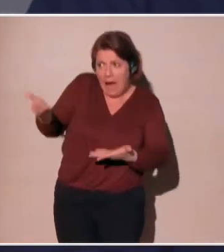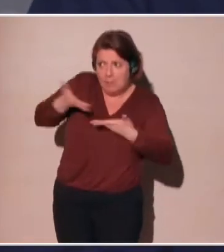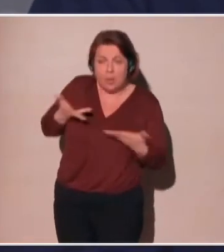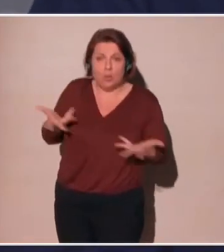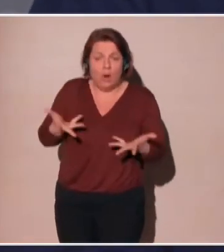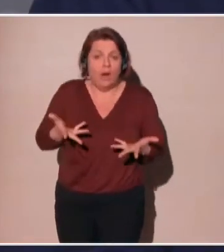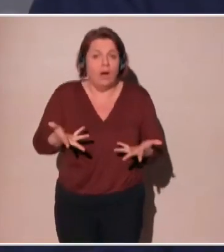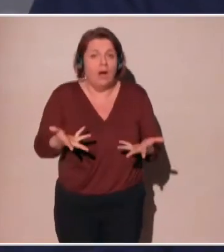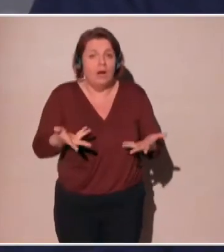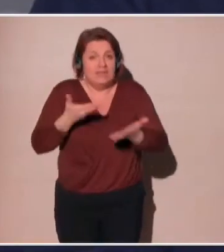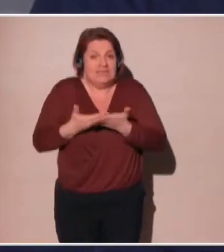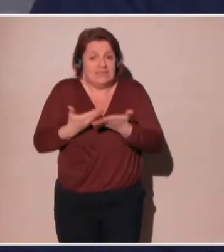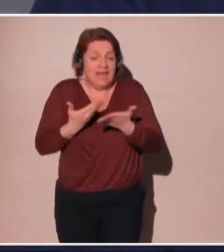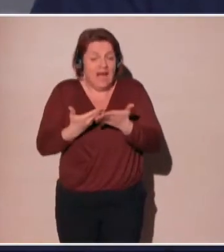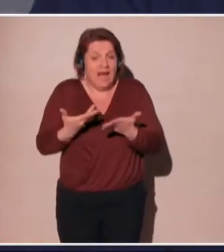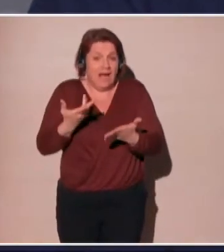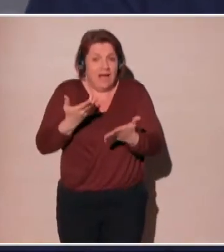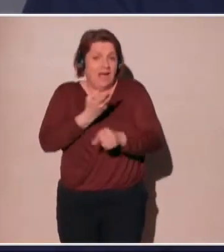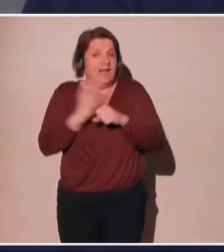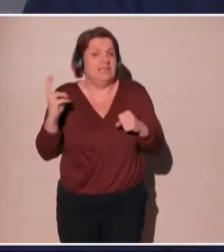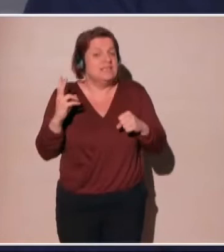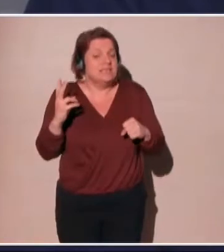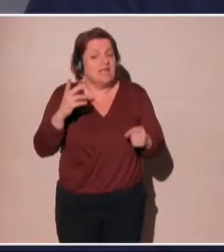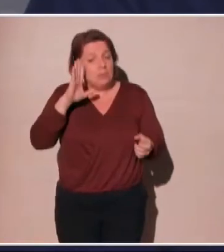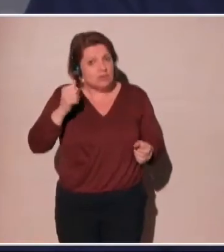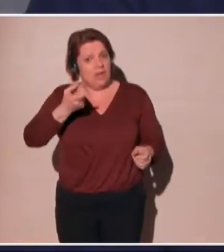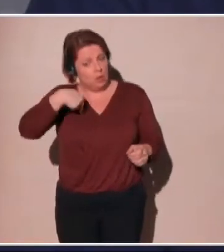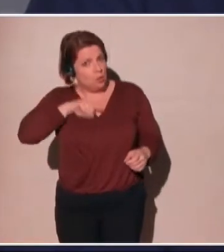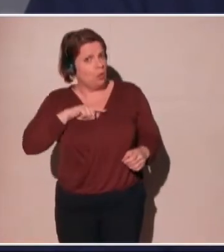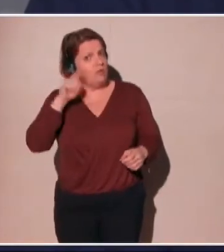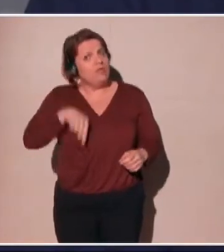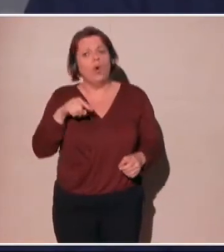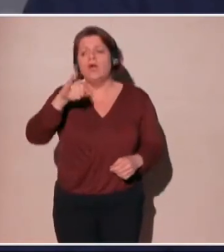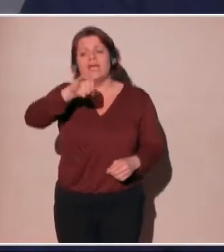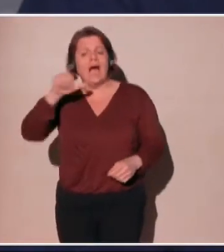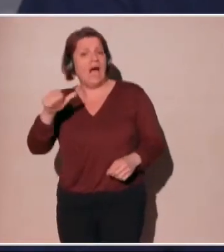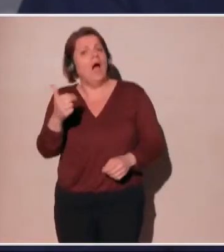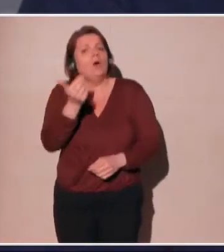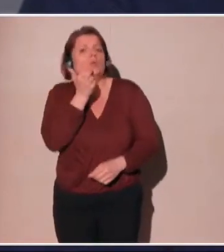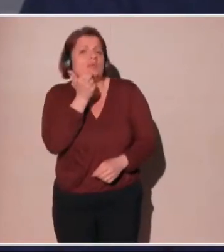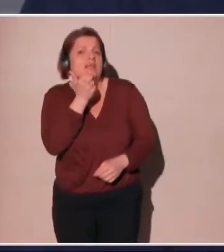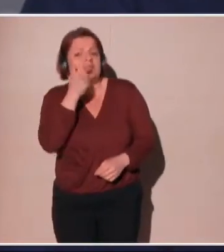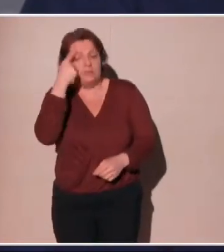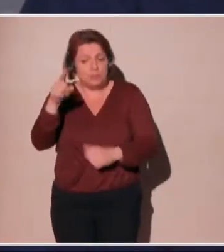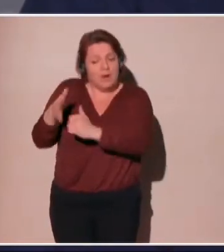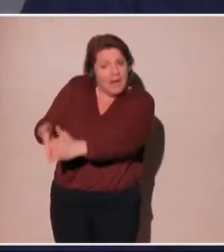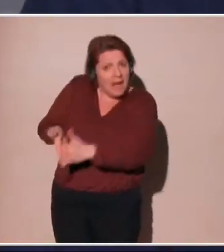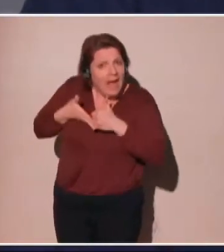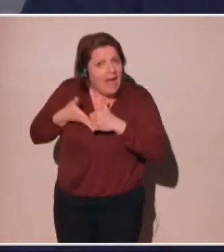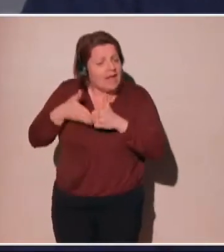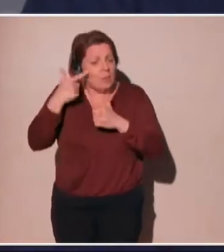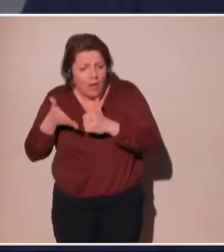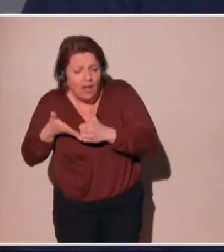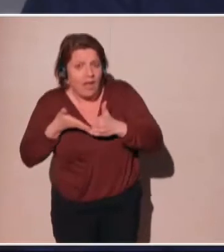apporte. Et je pense que nous devons utiliser l'IA en tant qu'aide. Cela